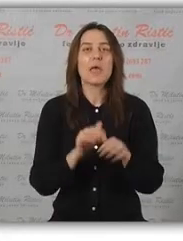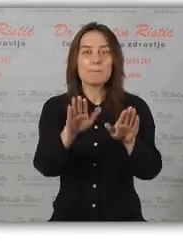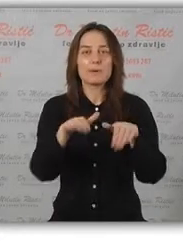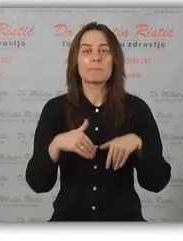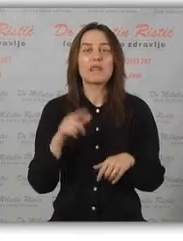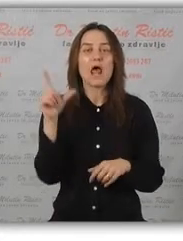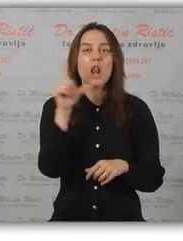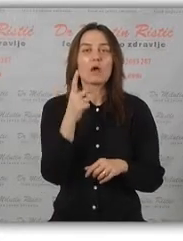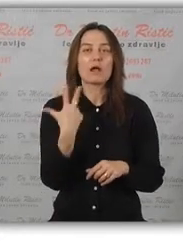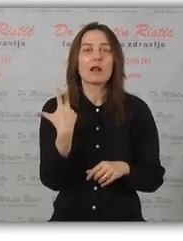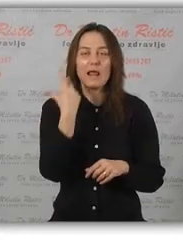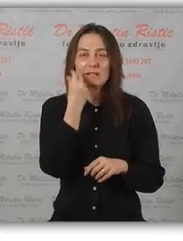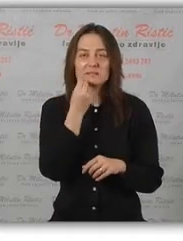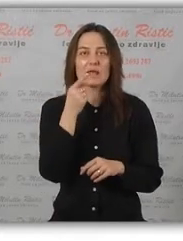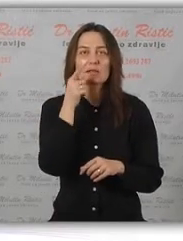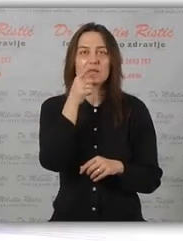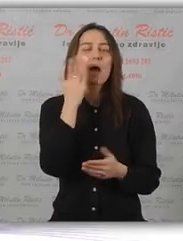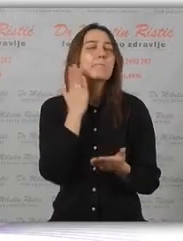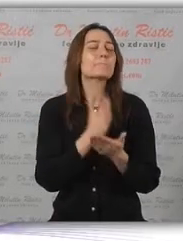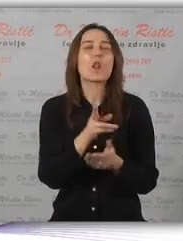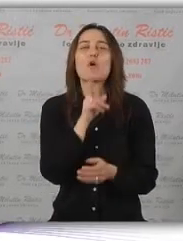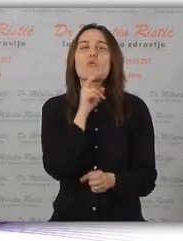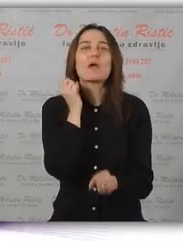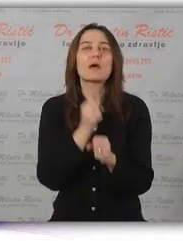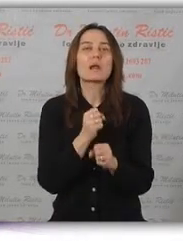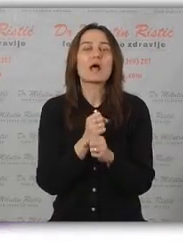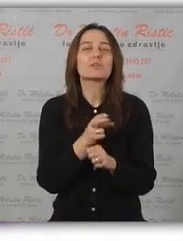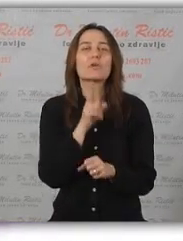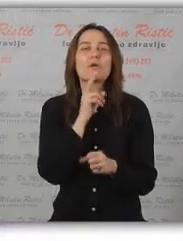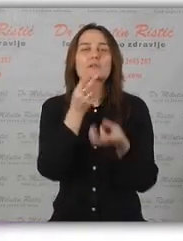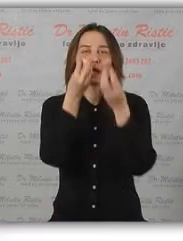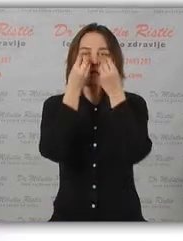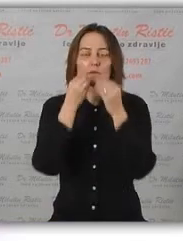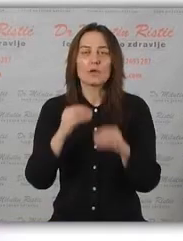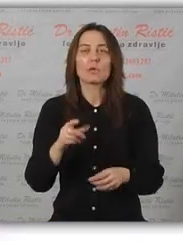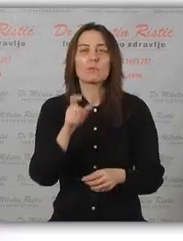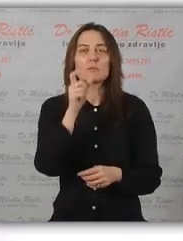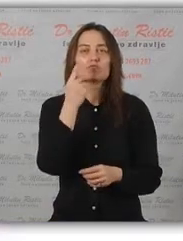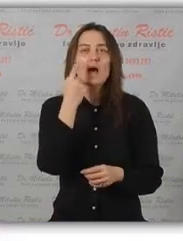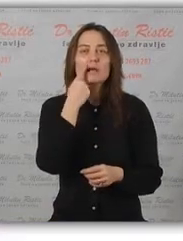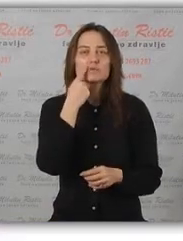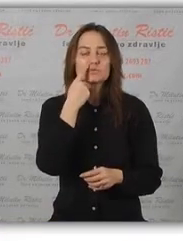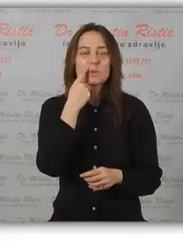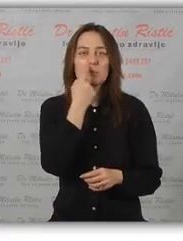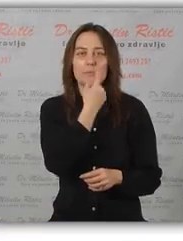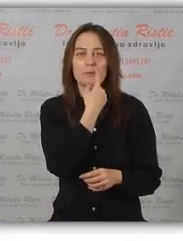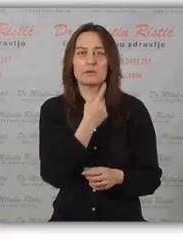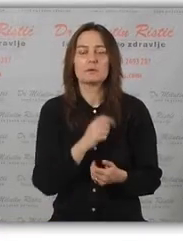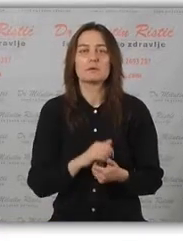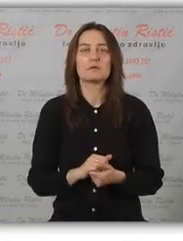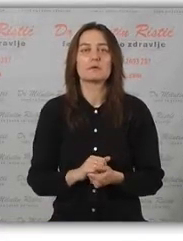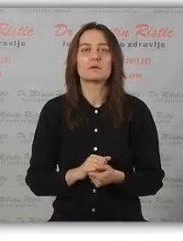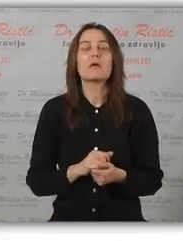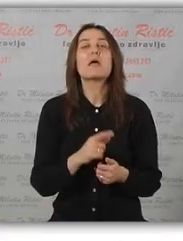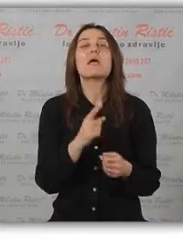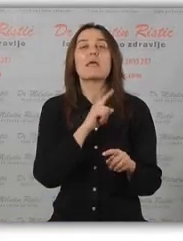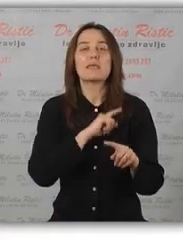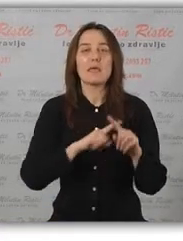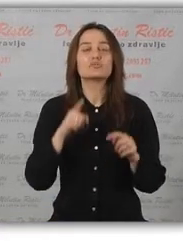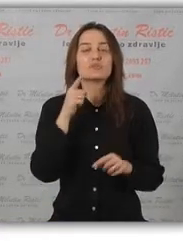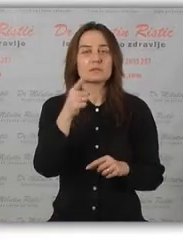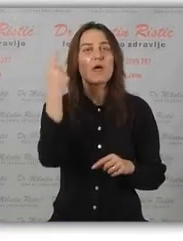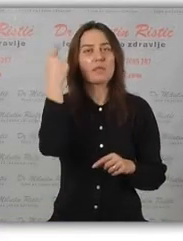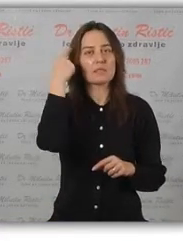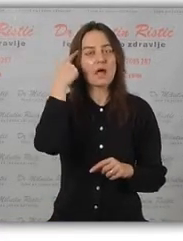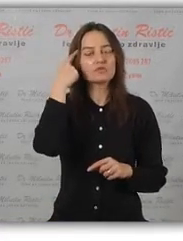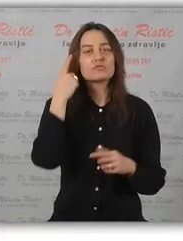se primjena lokalnih anestetika za bilo koji rad kojim se narušava integritet zubnog tkiva, jer